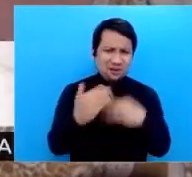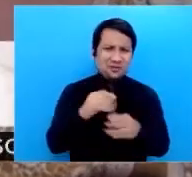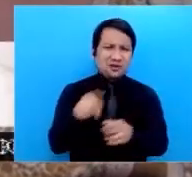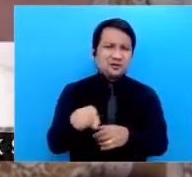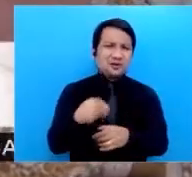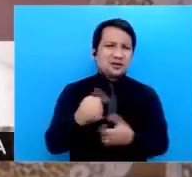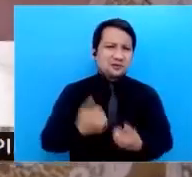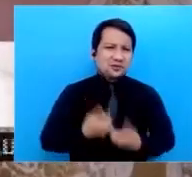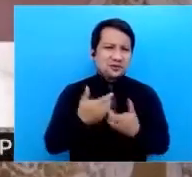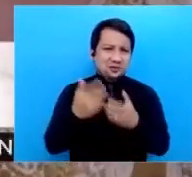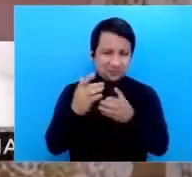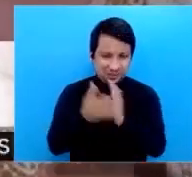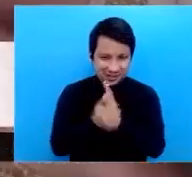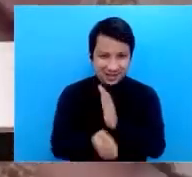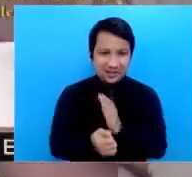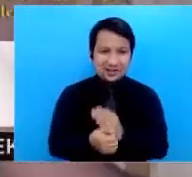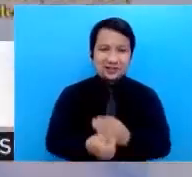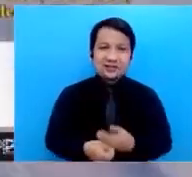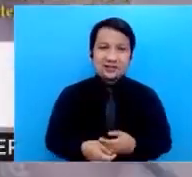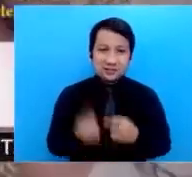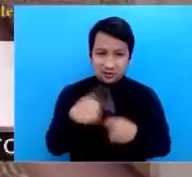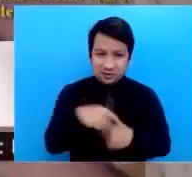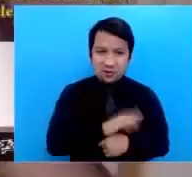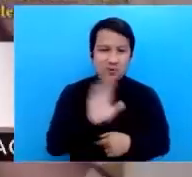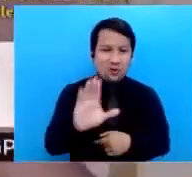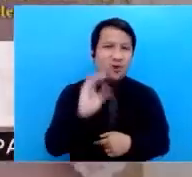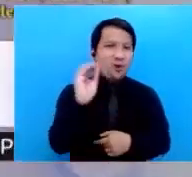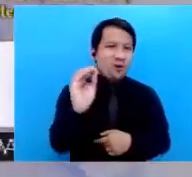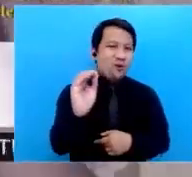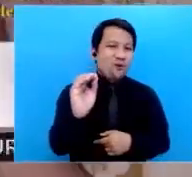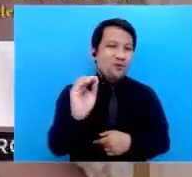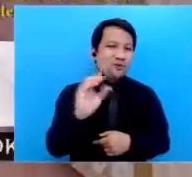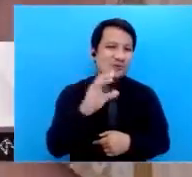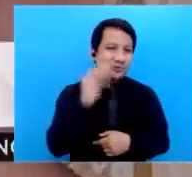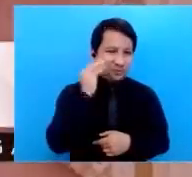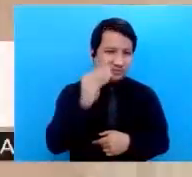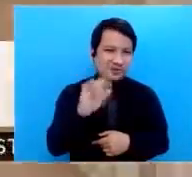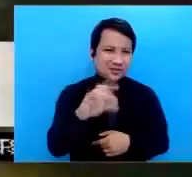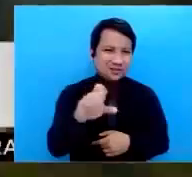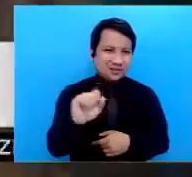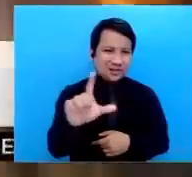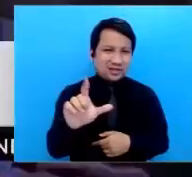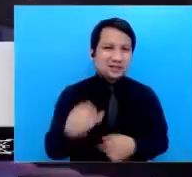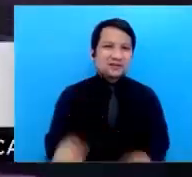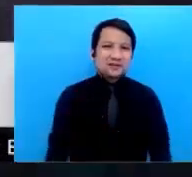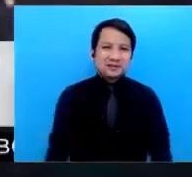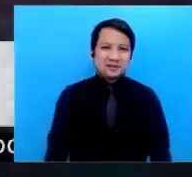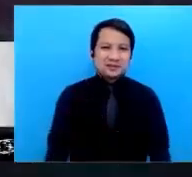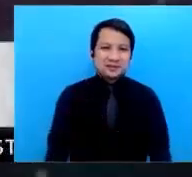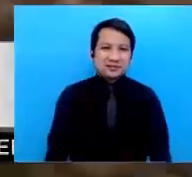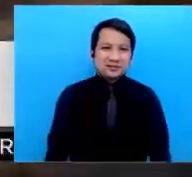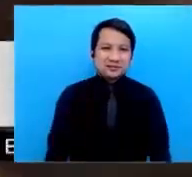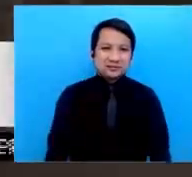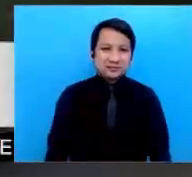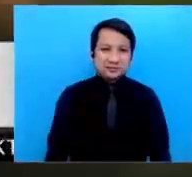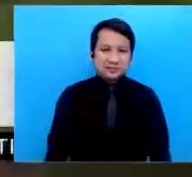and talents. And flaunt your own Madrigal. There's light. Are you peace?